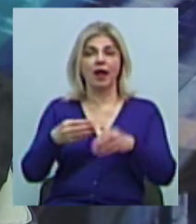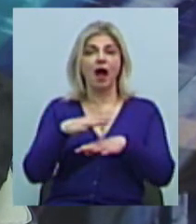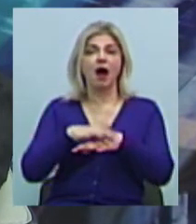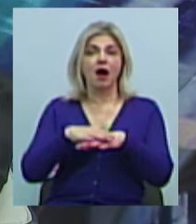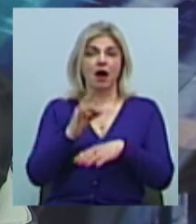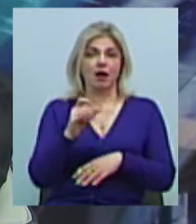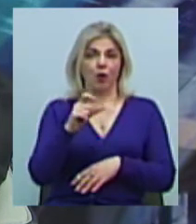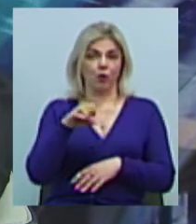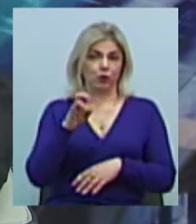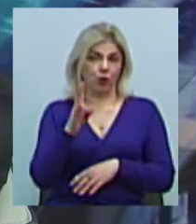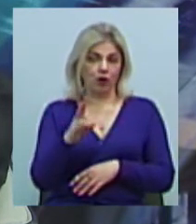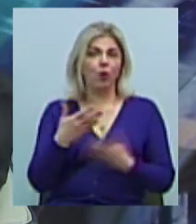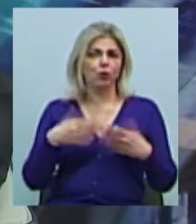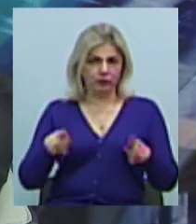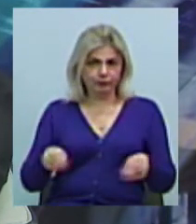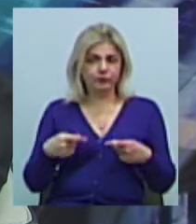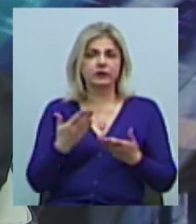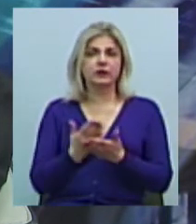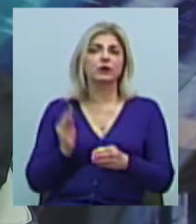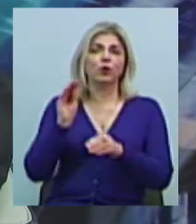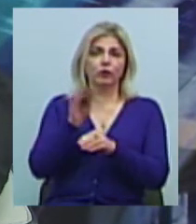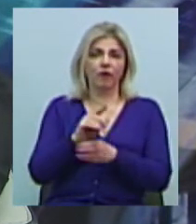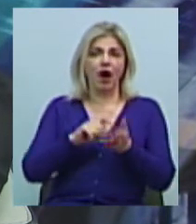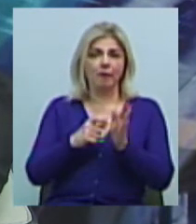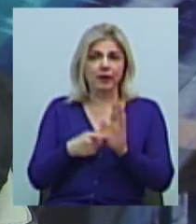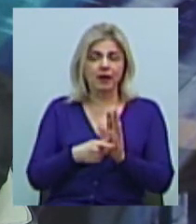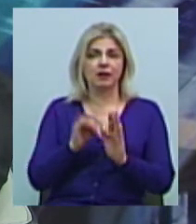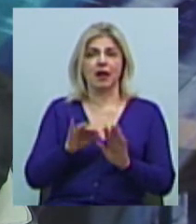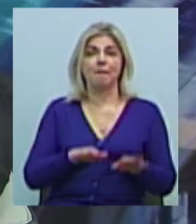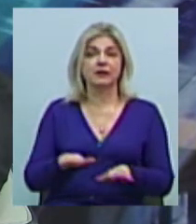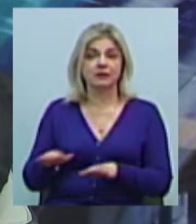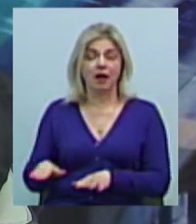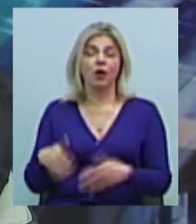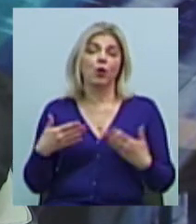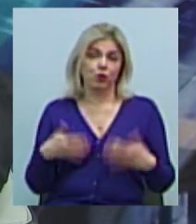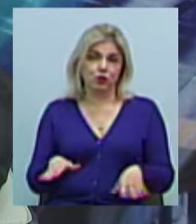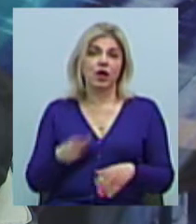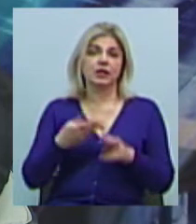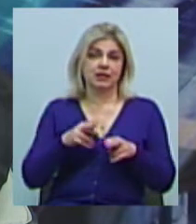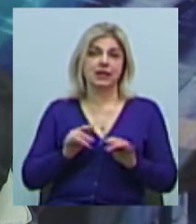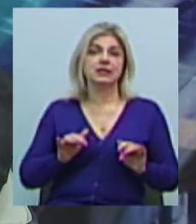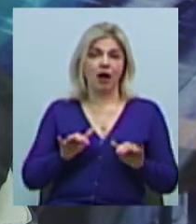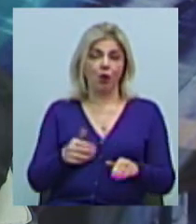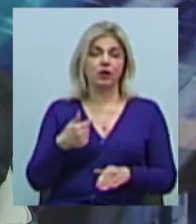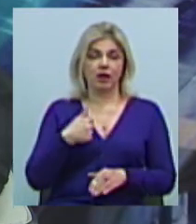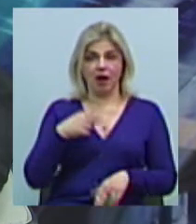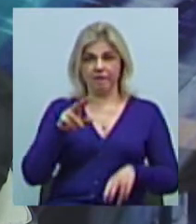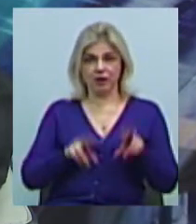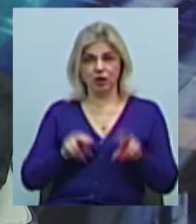ми вже це організували, є додаткові кабінети, додаткові місця, тому вже ці заходи, я